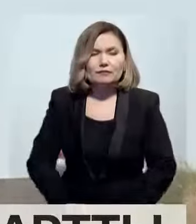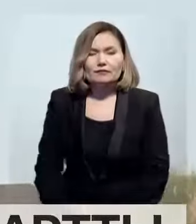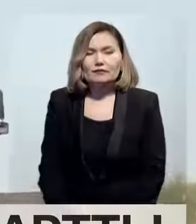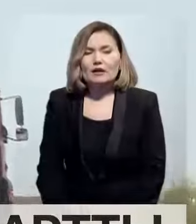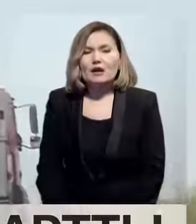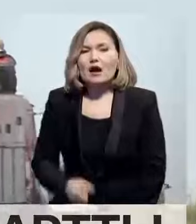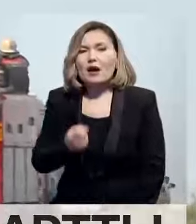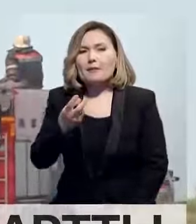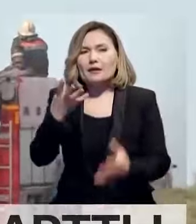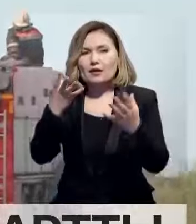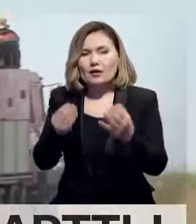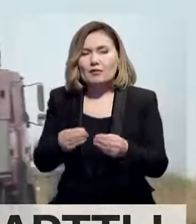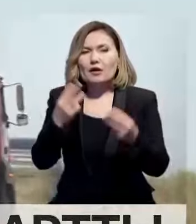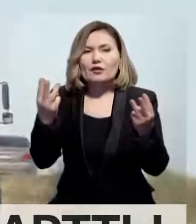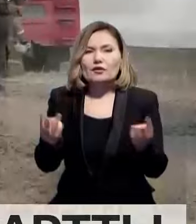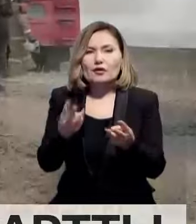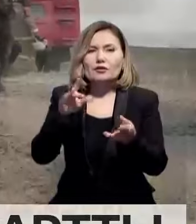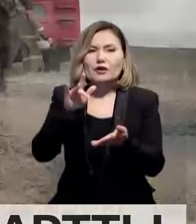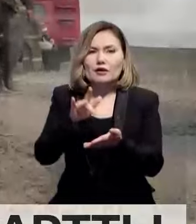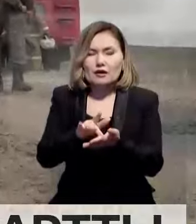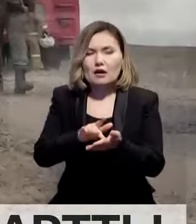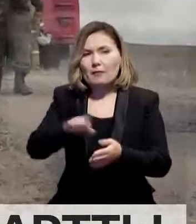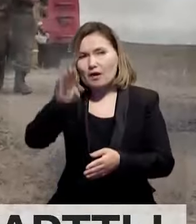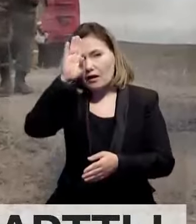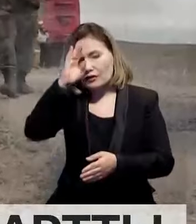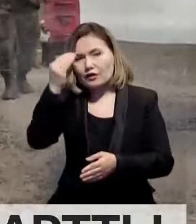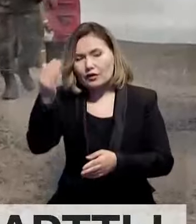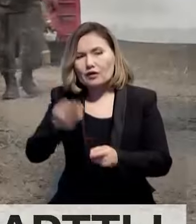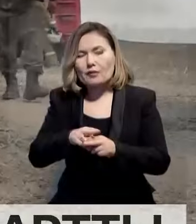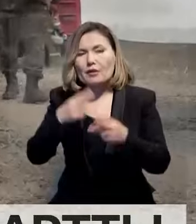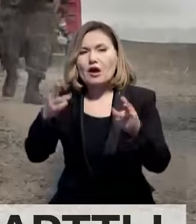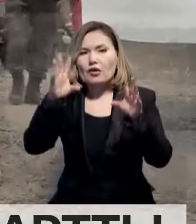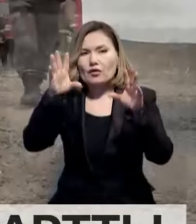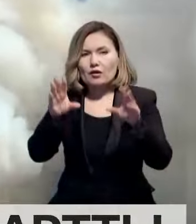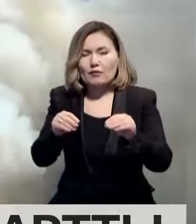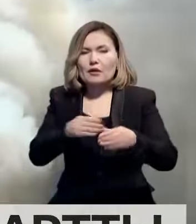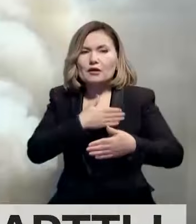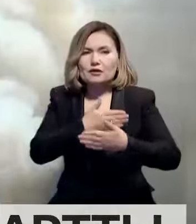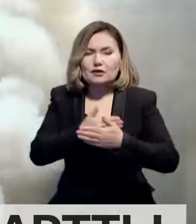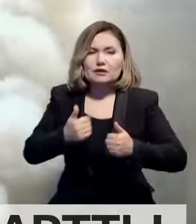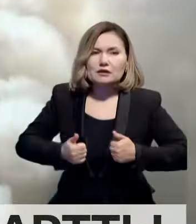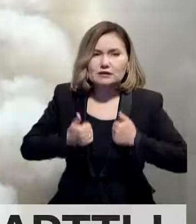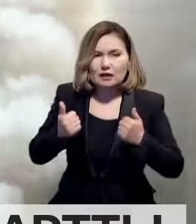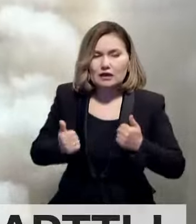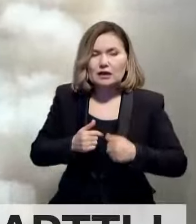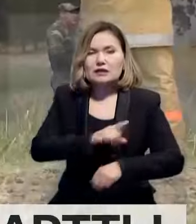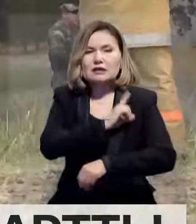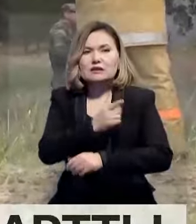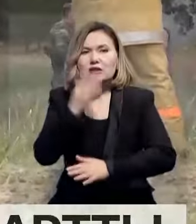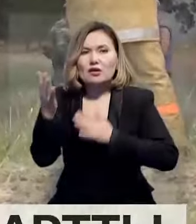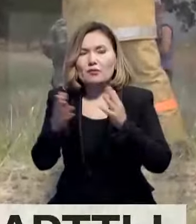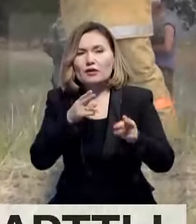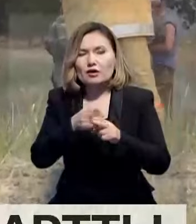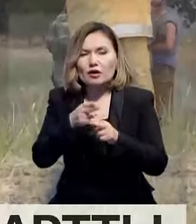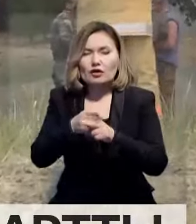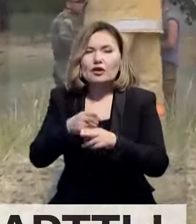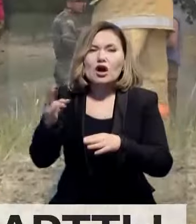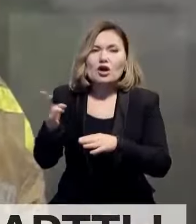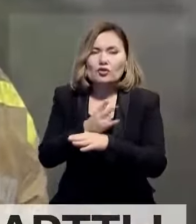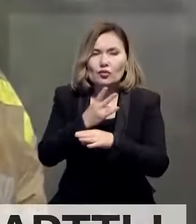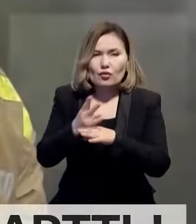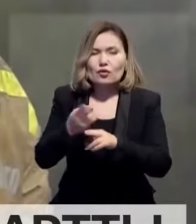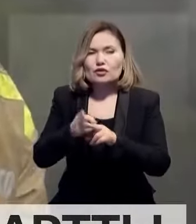Бірнеше күннен бері өршіген өрттің қақ ортасында жүрген жігіттер қызыл жалынды сөндіруге екпінді жел кедергі келтіріп тұрғанын айтады. Жел түнде тыншиды, бізге сол уақытта